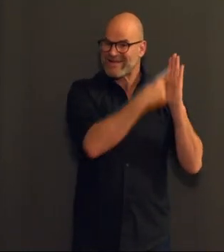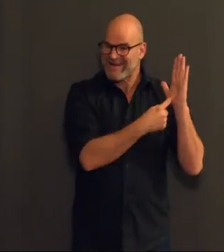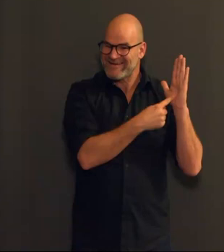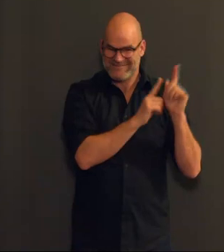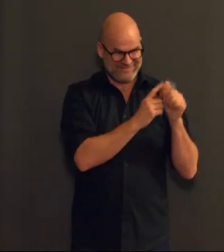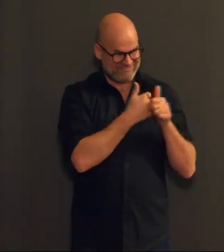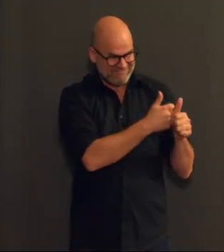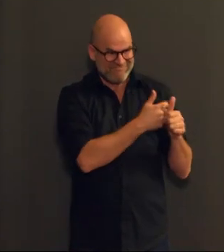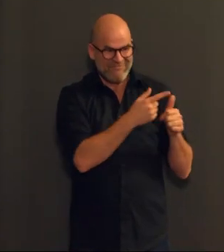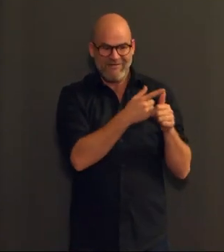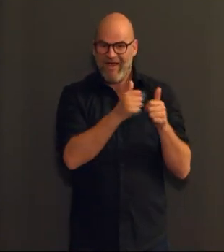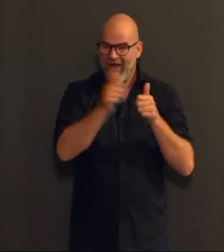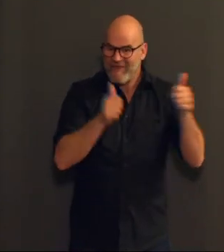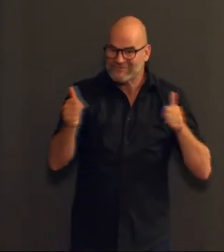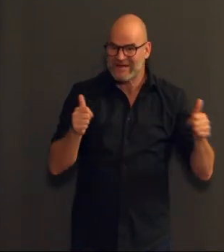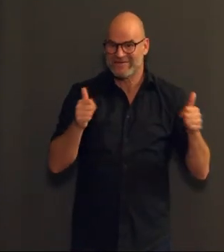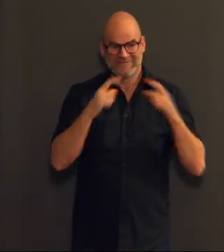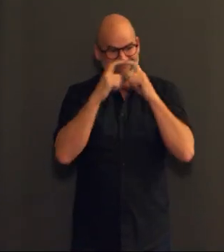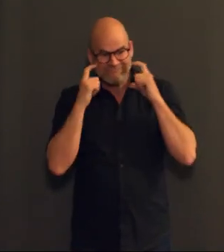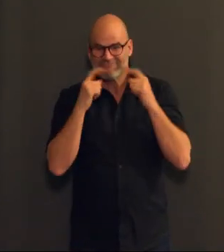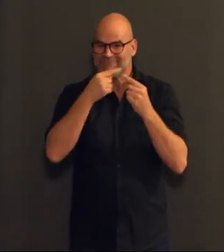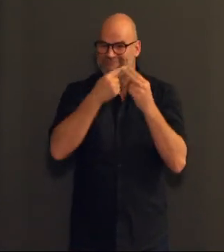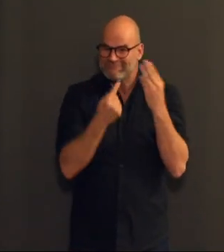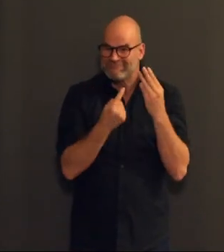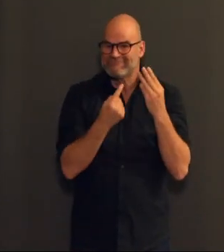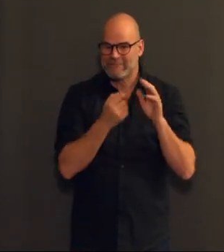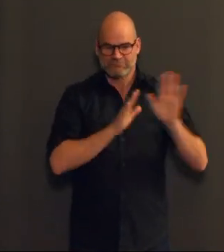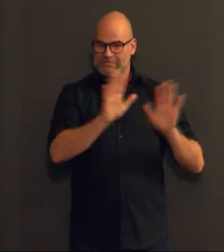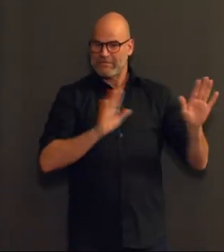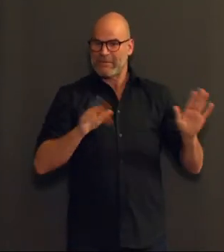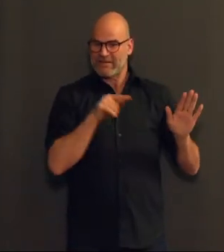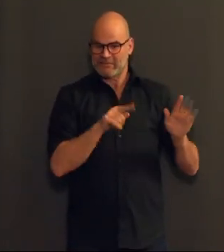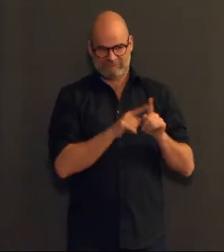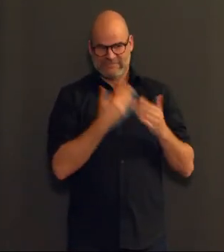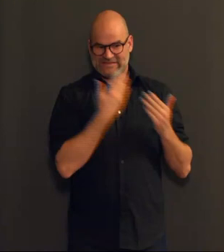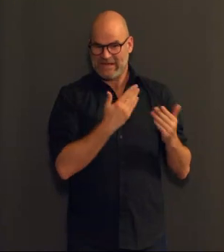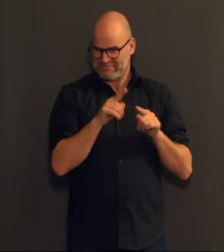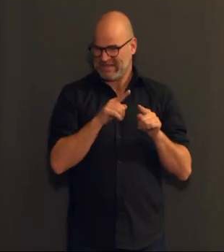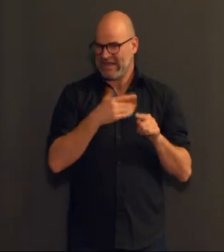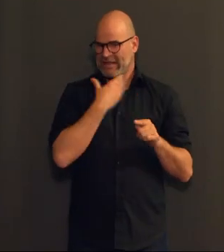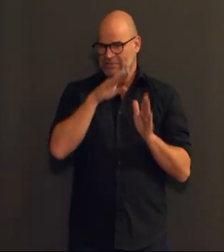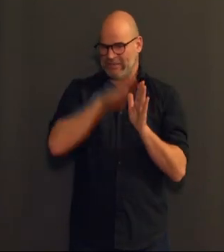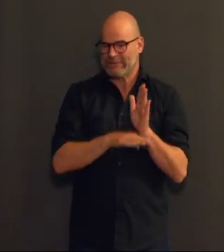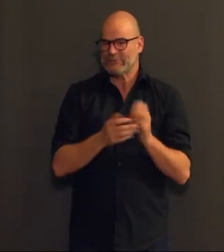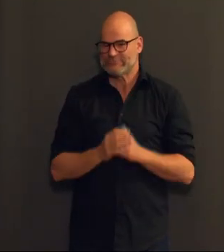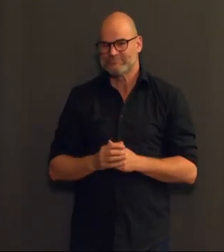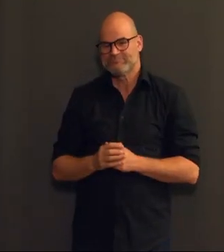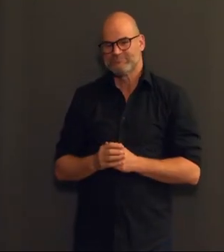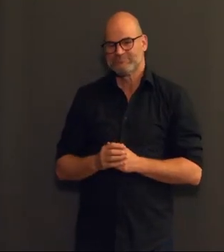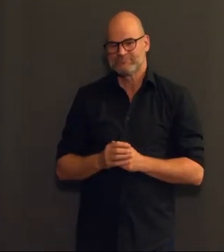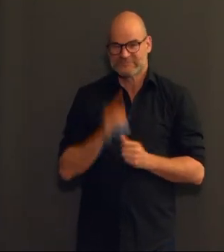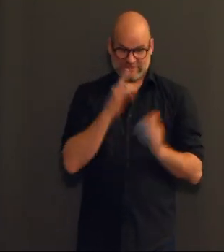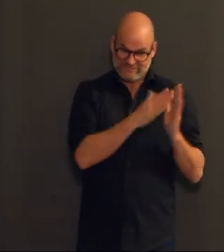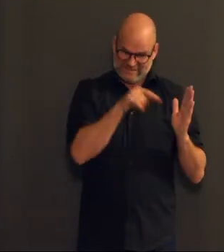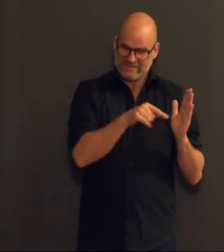contacten, ook het mondmasker. En dat heeft er ook voor gezorgd dat in die periode januari, februari, maart de sterfte vrij of